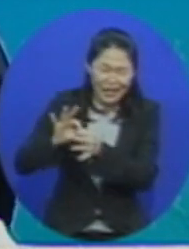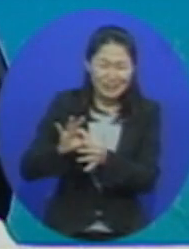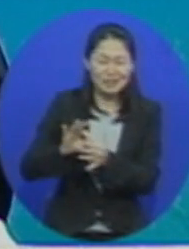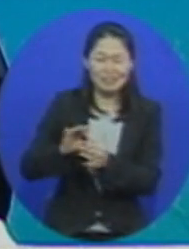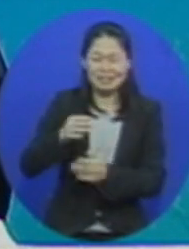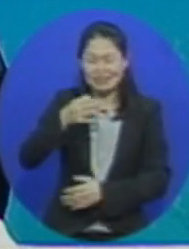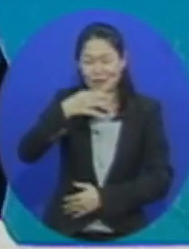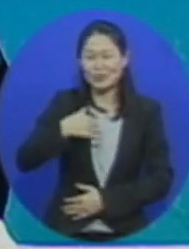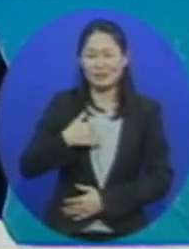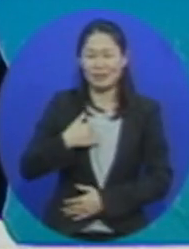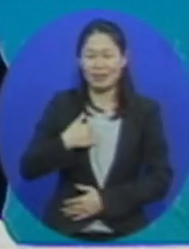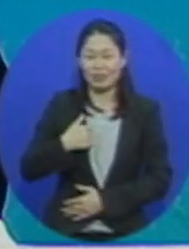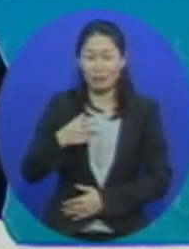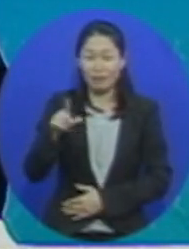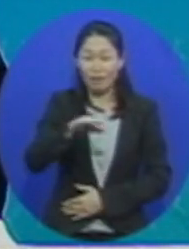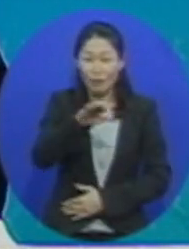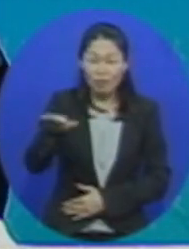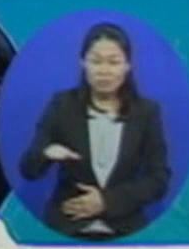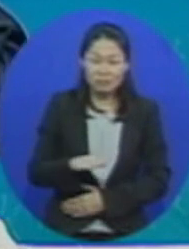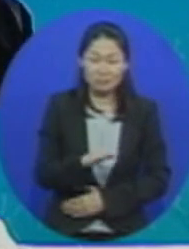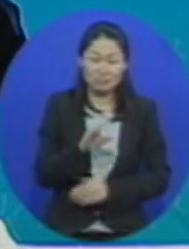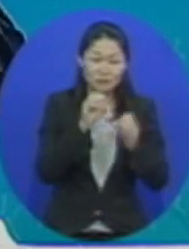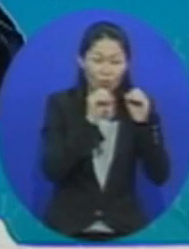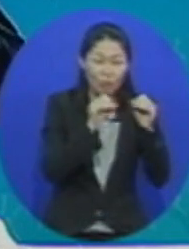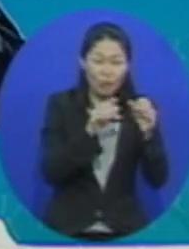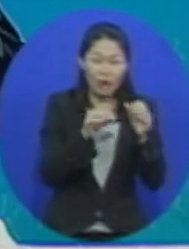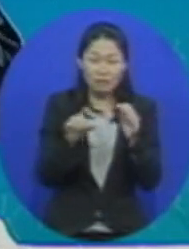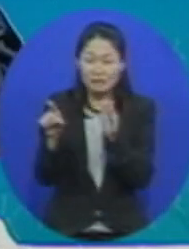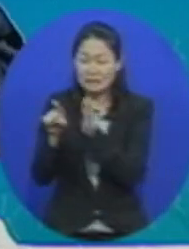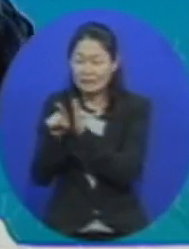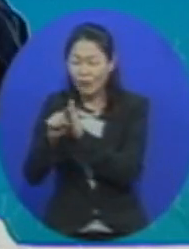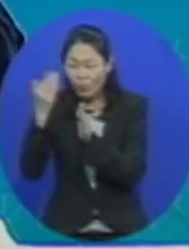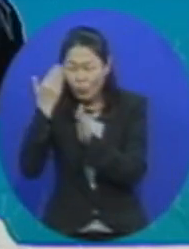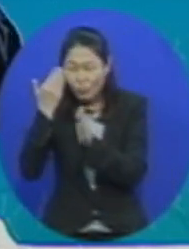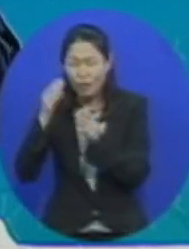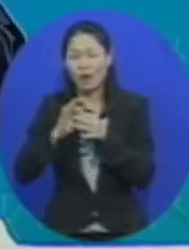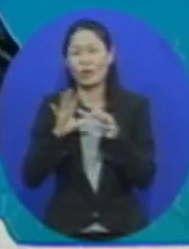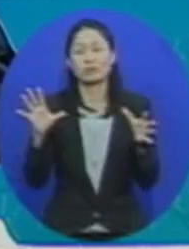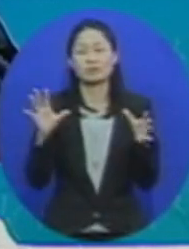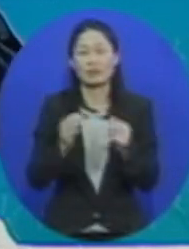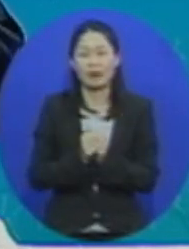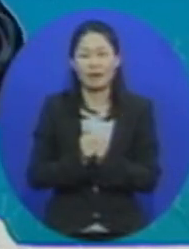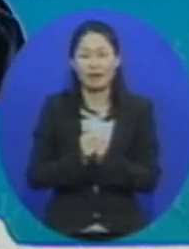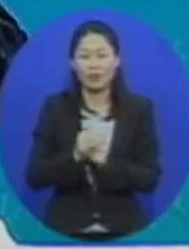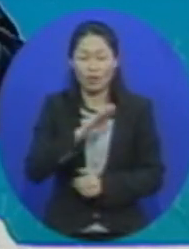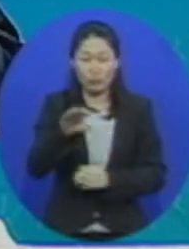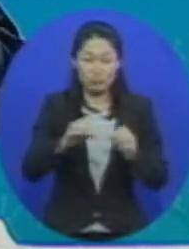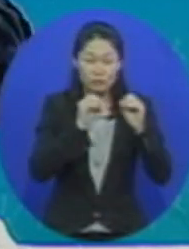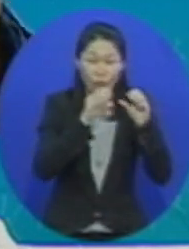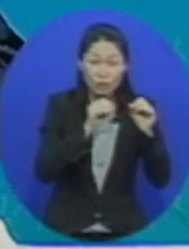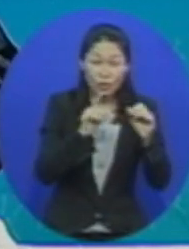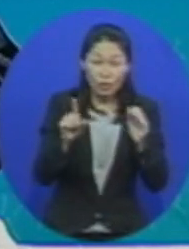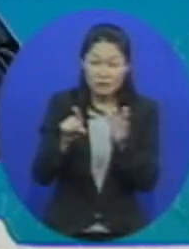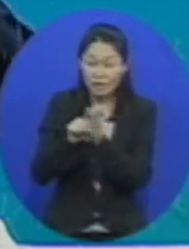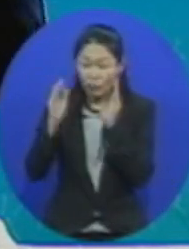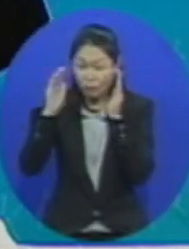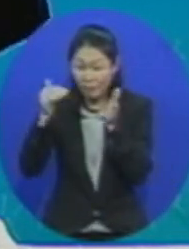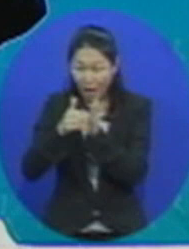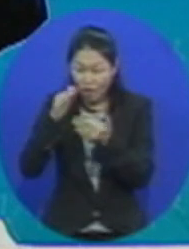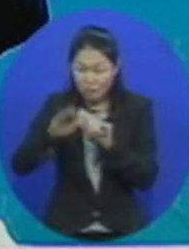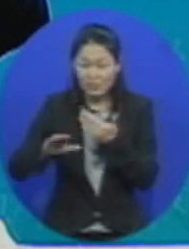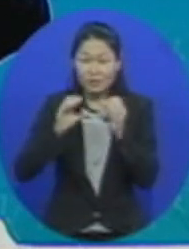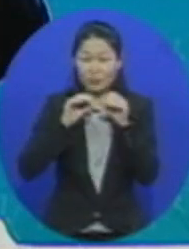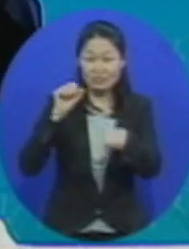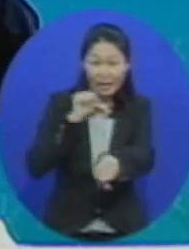아무 상관없어요 전도는 전도하는 것은 신학을 해야 전도가 잘 되는 거 아니에요